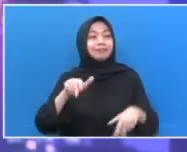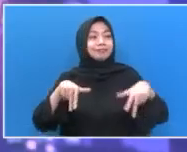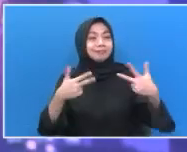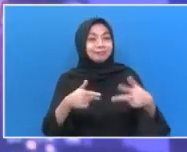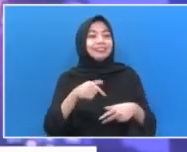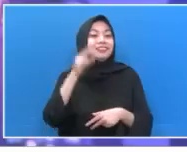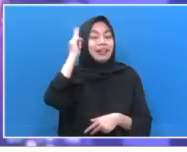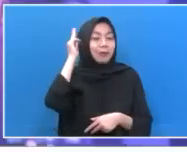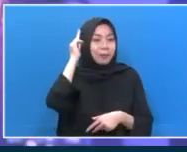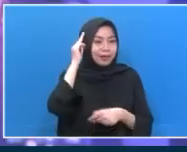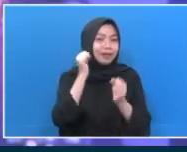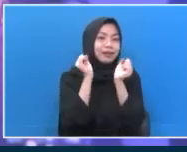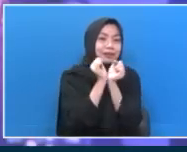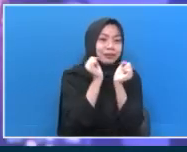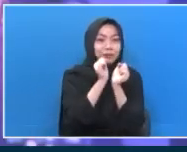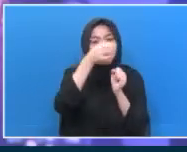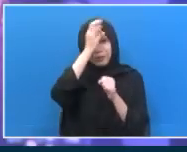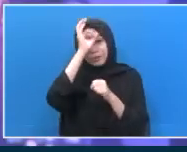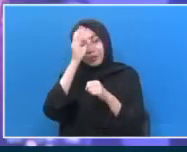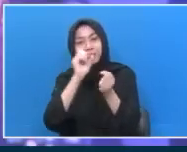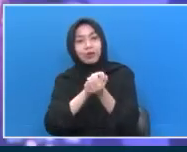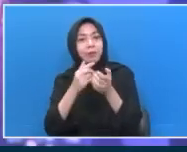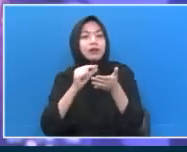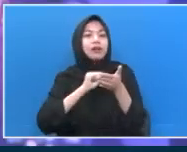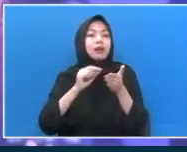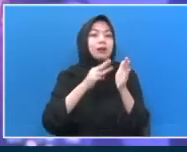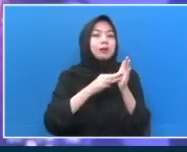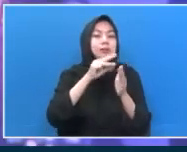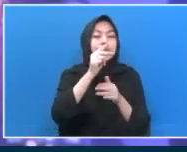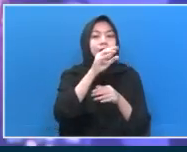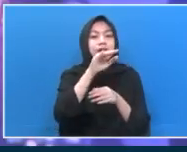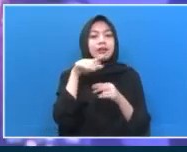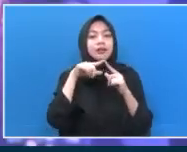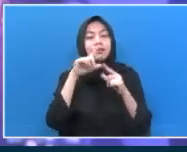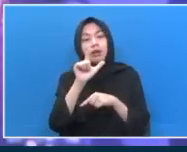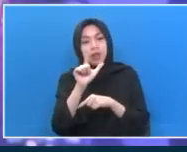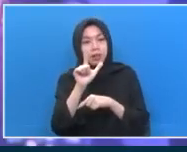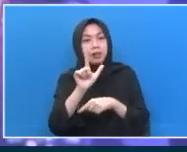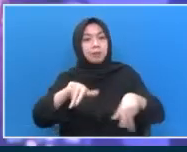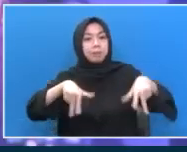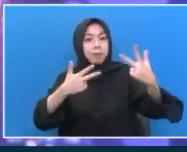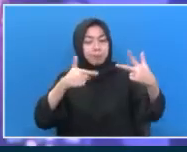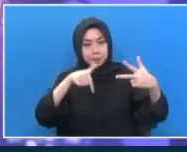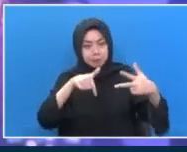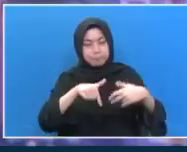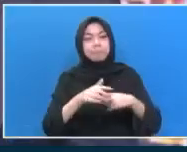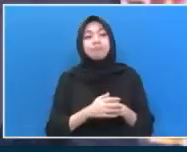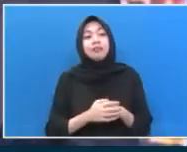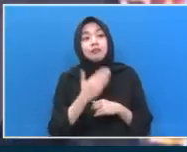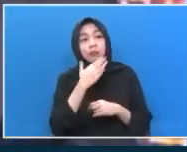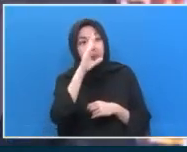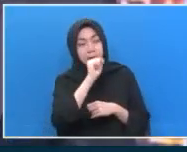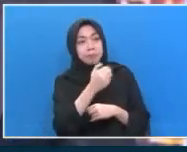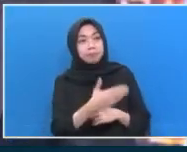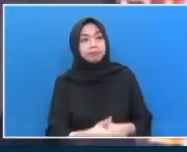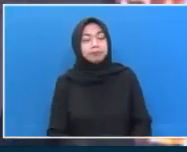langsung dengan Kasat Reskrim Polrestabes Surabaya AKBP mirzal Maulana yang telah bergabung bersama kami di Kompas malam Selamat malam